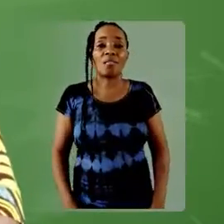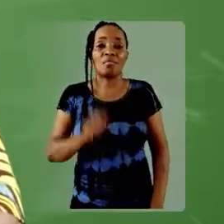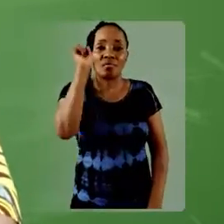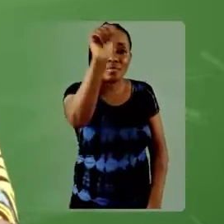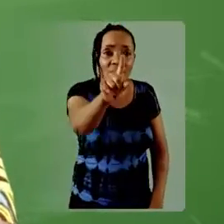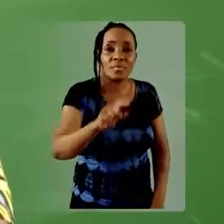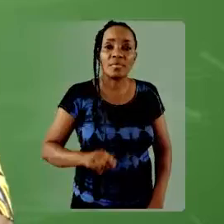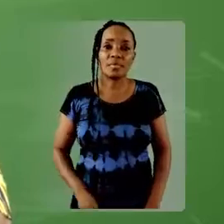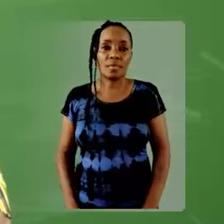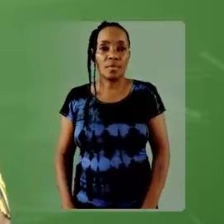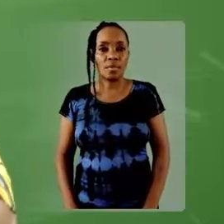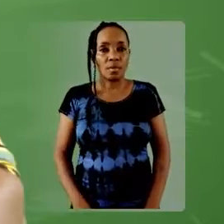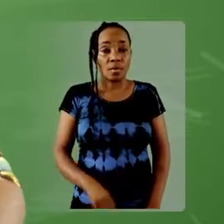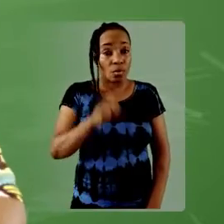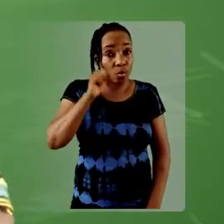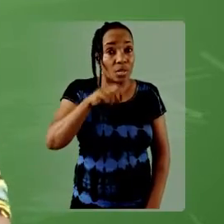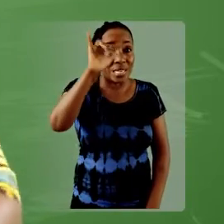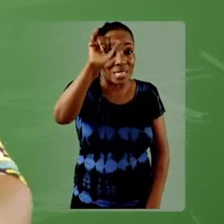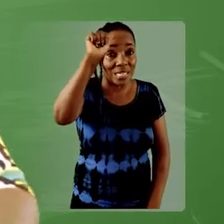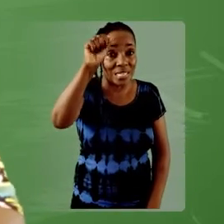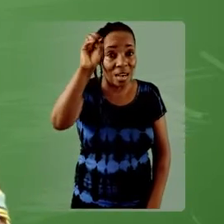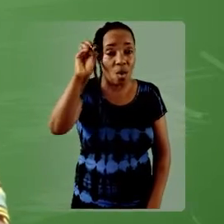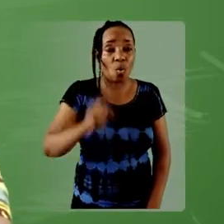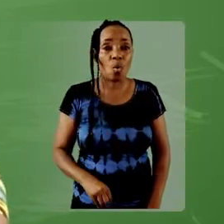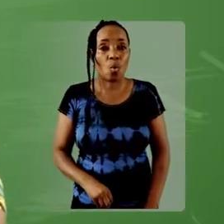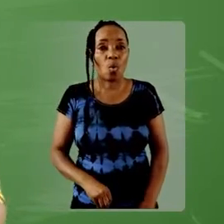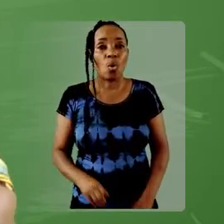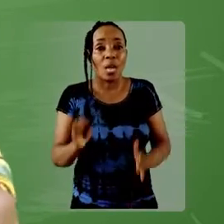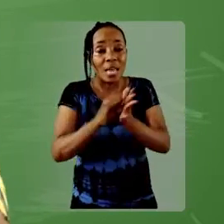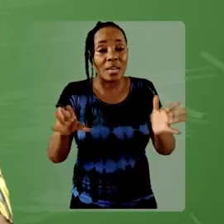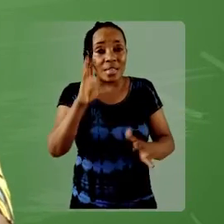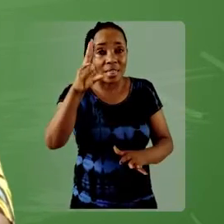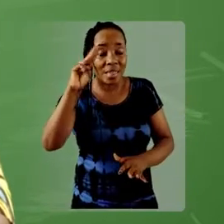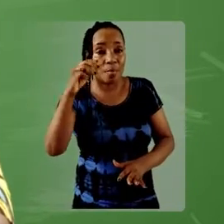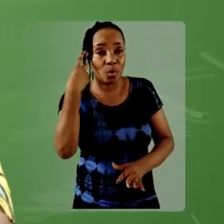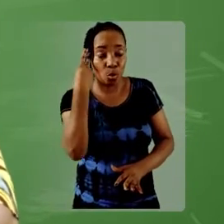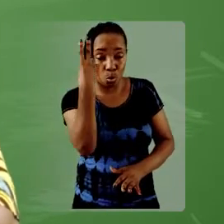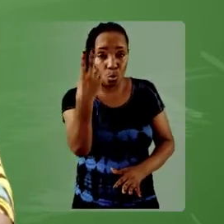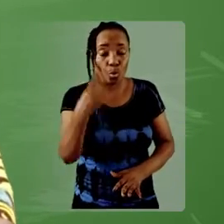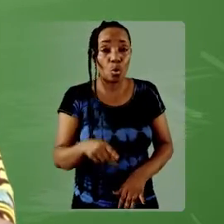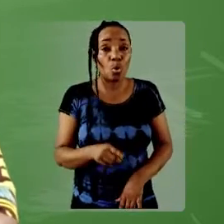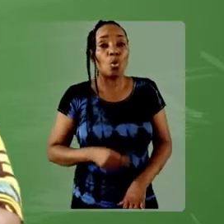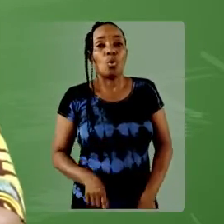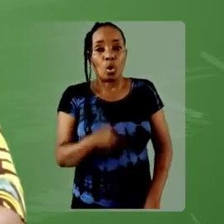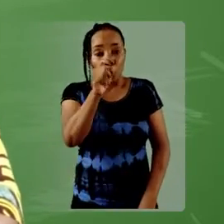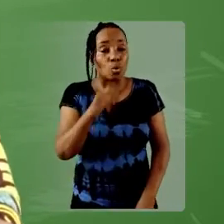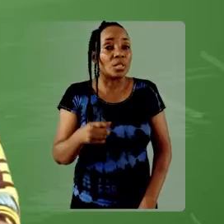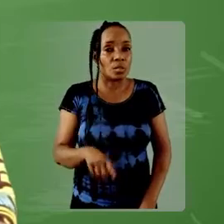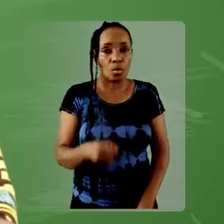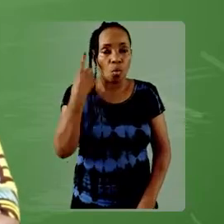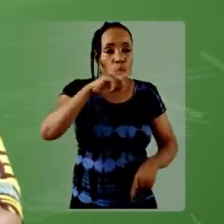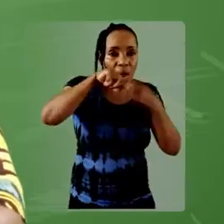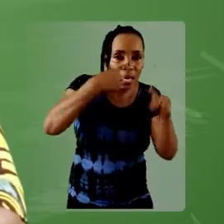Effectivement, Yao, élève de CM2, est désigné pour sonner. Mais lorsqu'il appuie